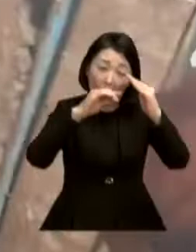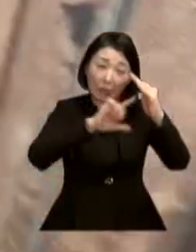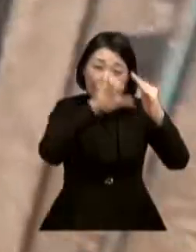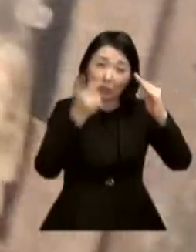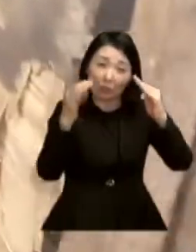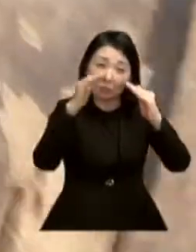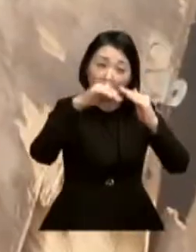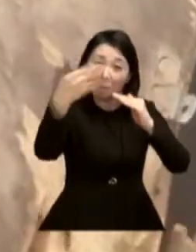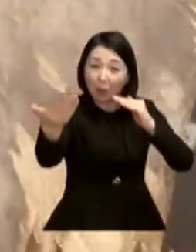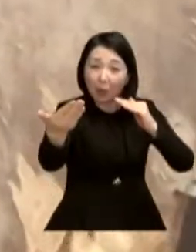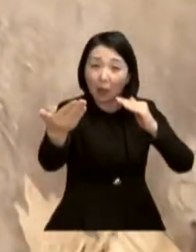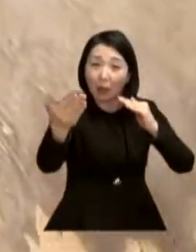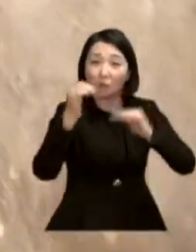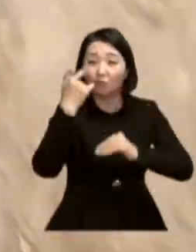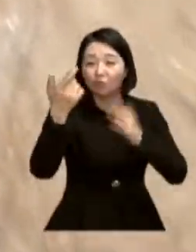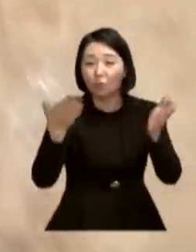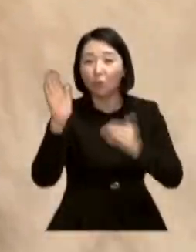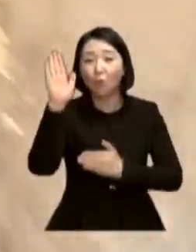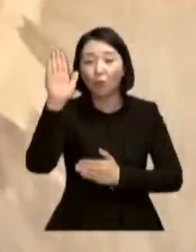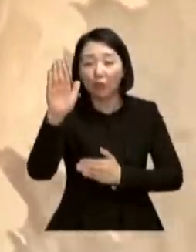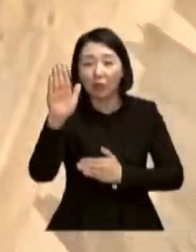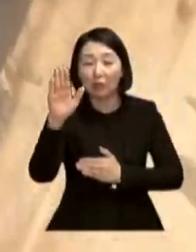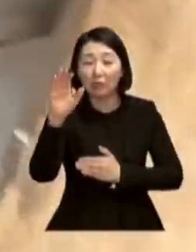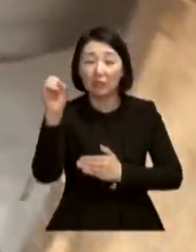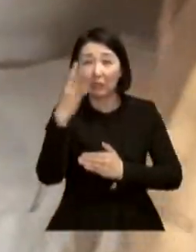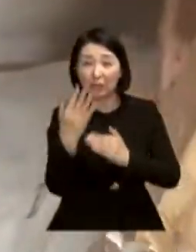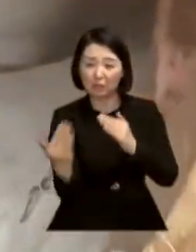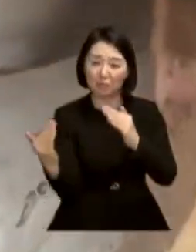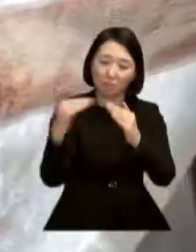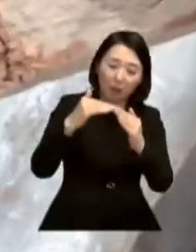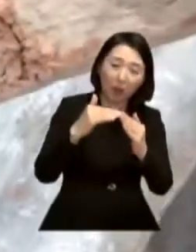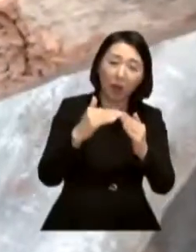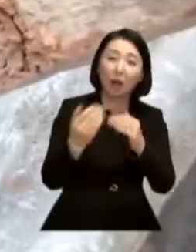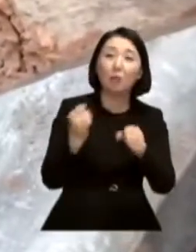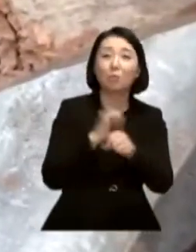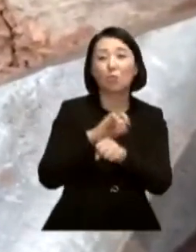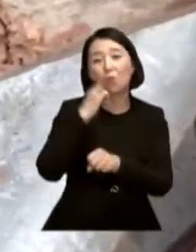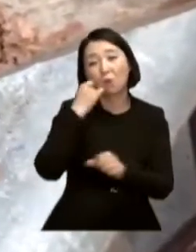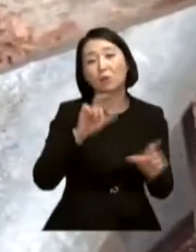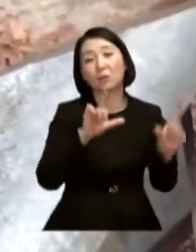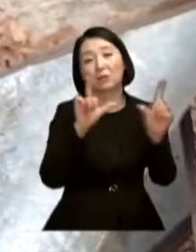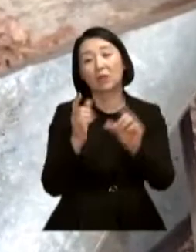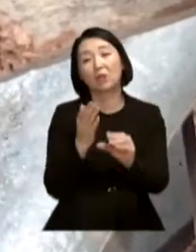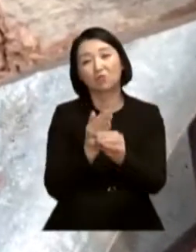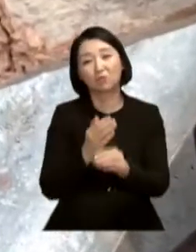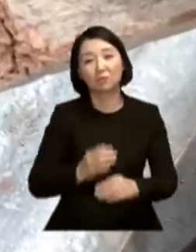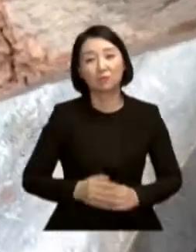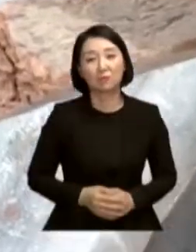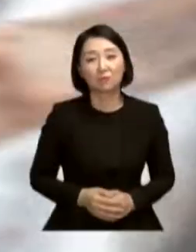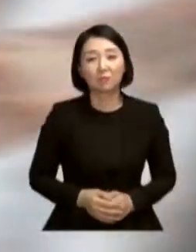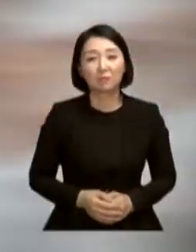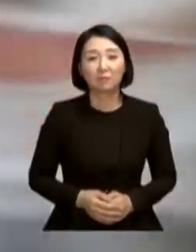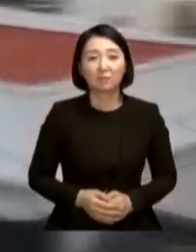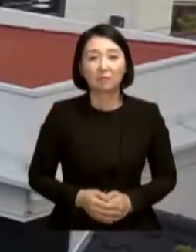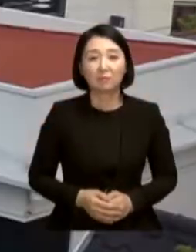날아가 6개월이 지난 지금까지도 복구가 되지 못한 채 살아가는 현실인데